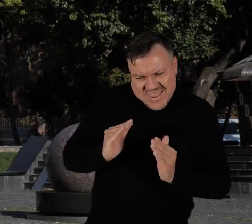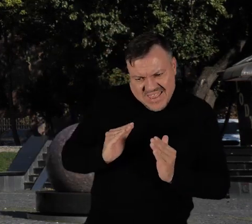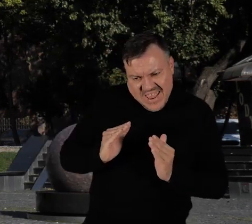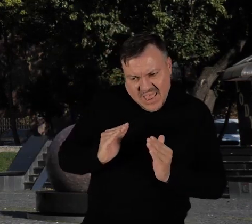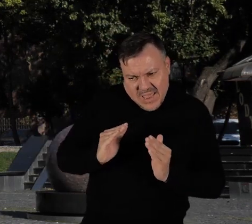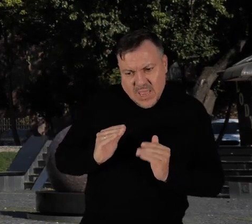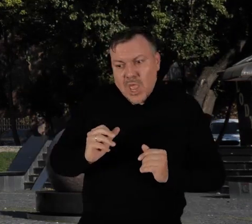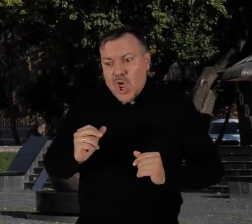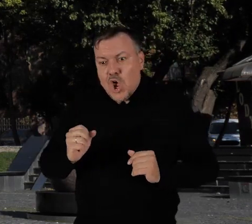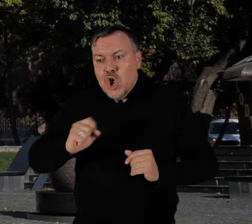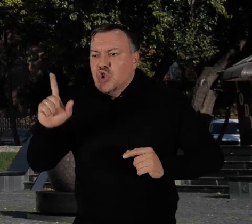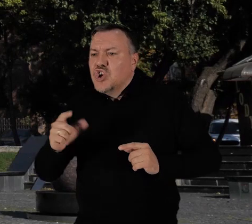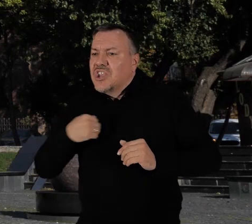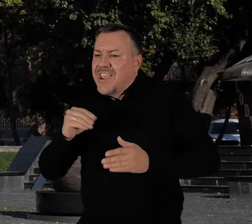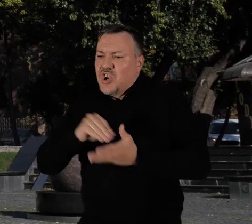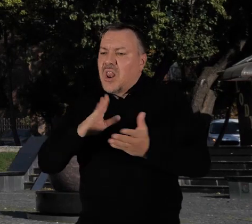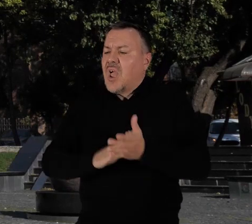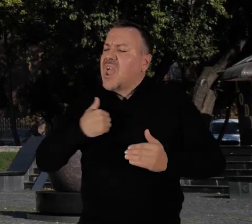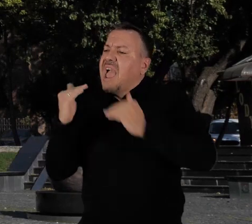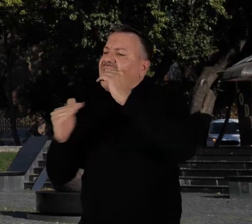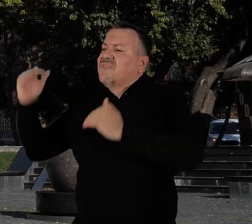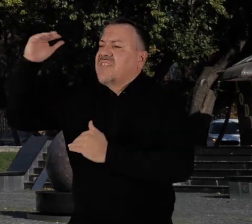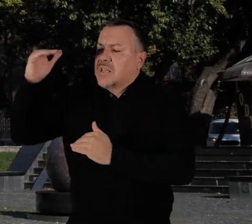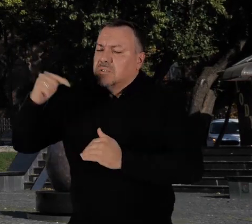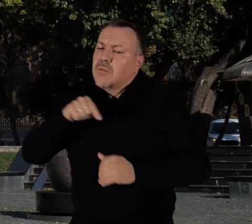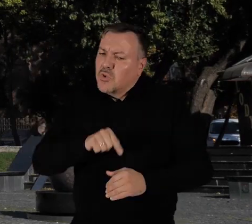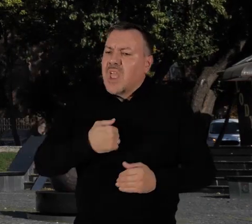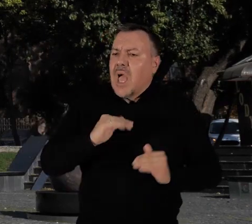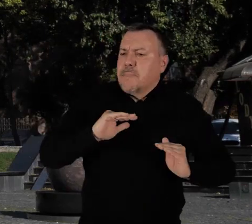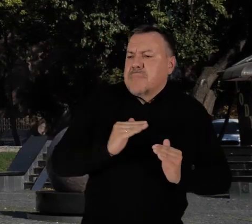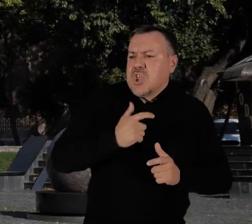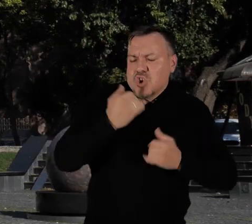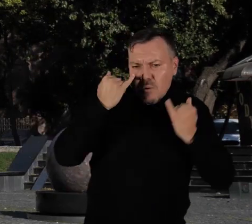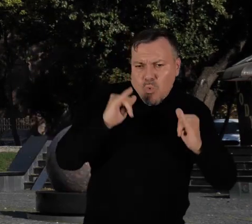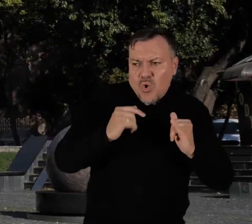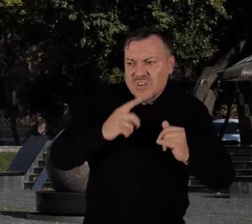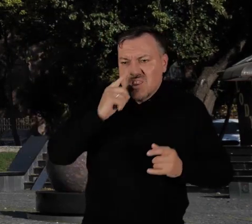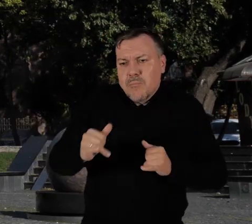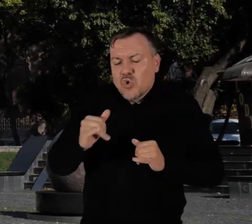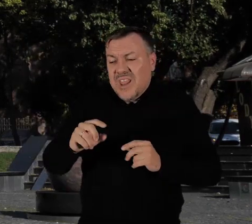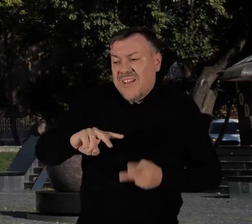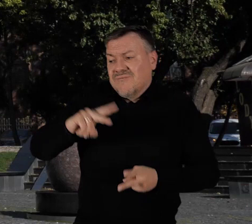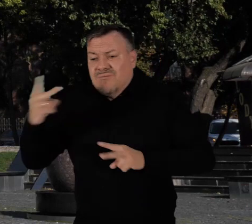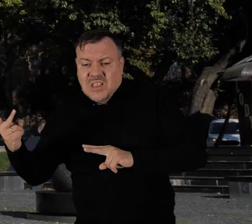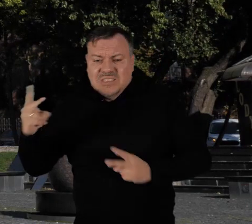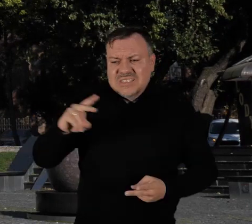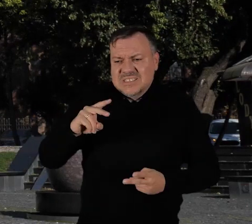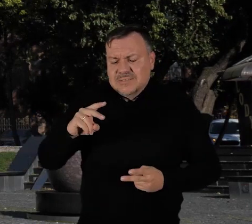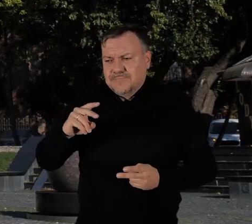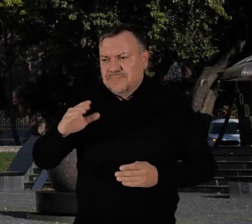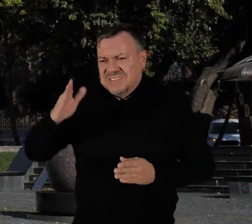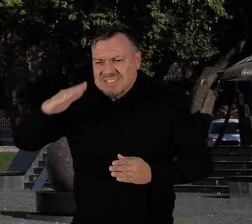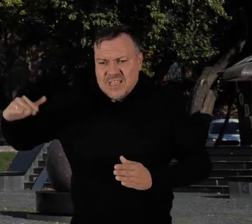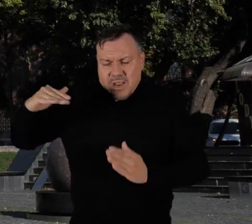pewno popełnię mniejszy błąd, niż gdybym pretendował do więcej. Nie należy jednak popadać w drugą skrajność. Niekiedy słyszy się